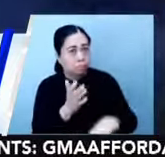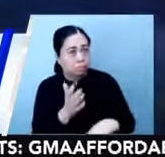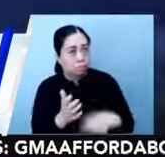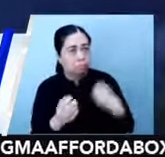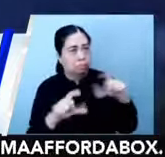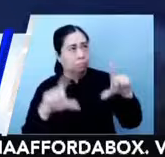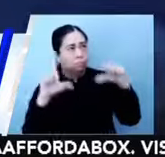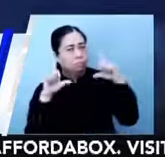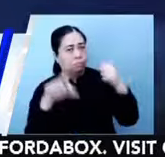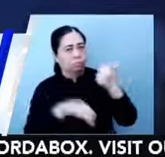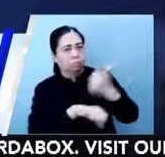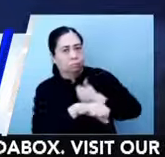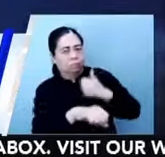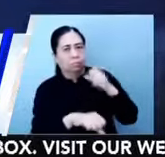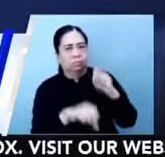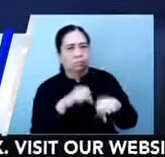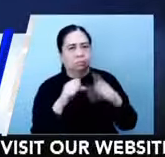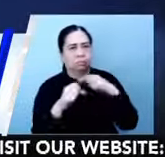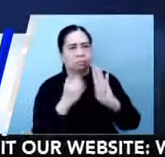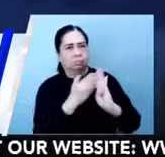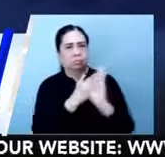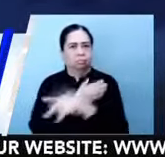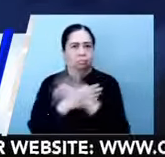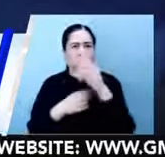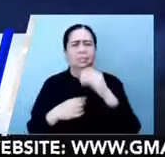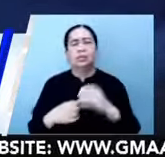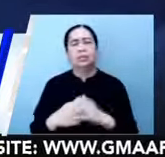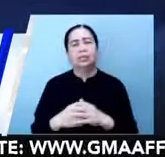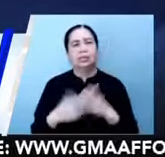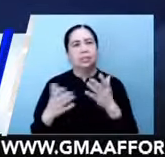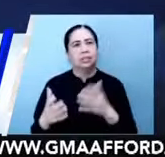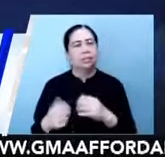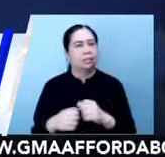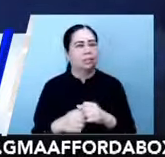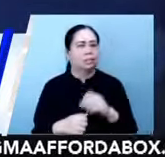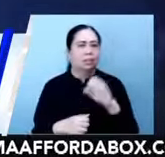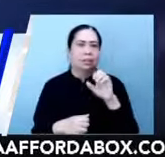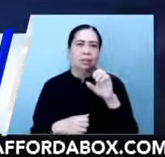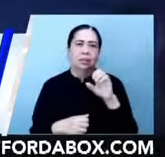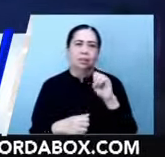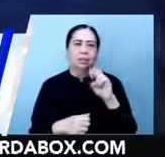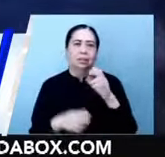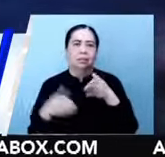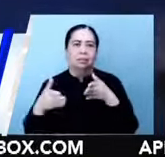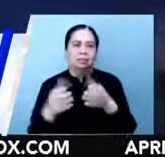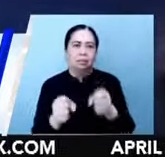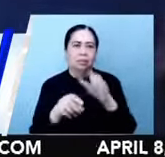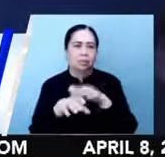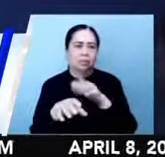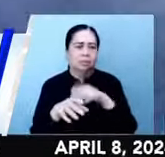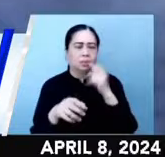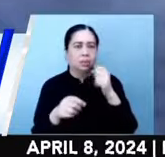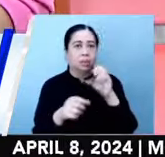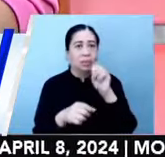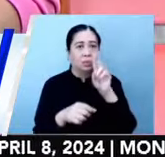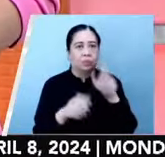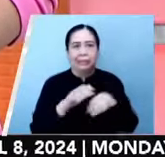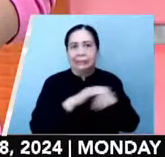kaya ibinalik niya ang lalaki sa Yuseco Street. Pinaghahanap na ng pulisya ang driver ng SUV.